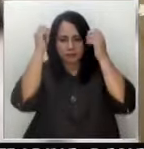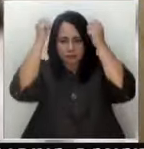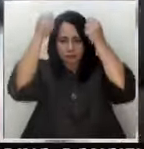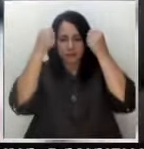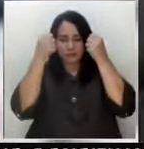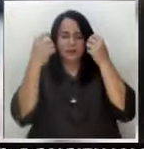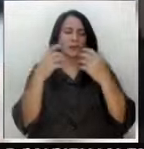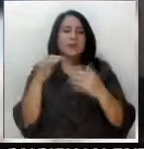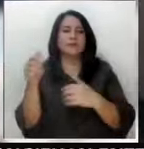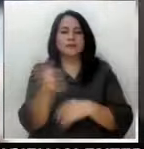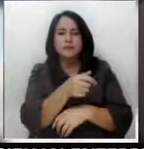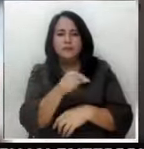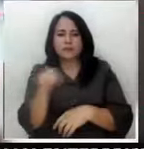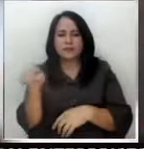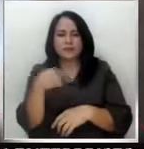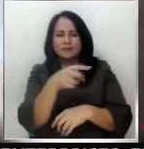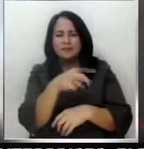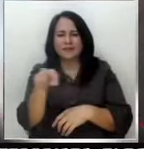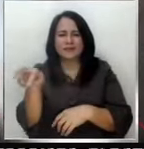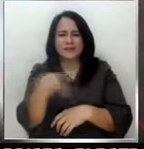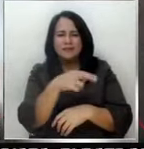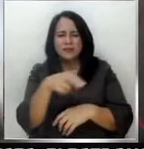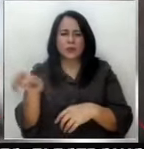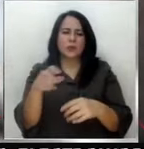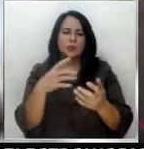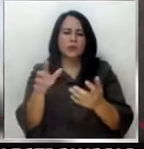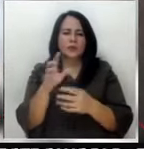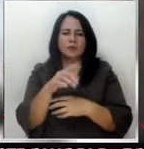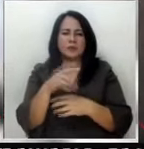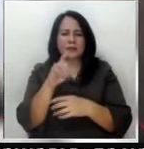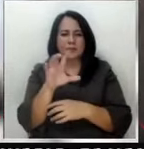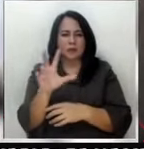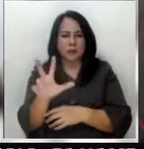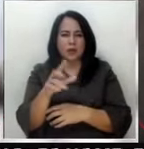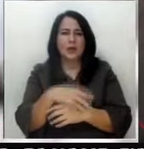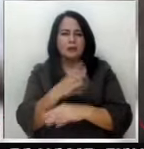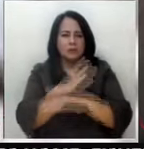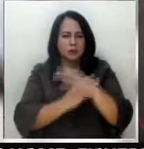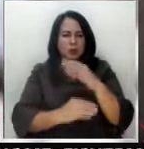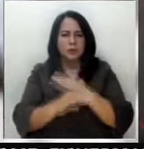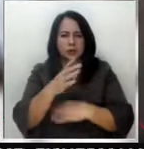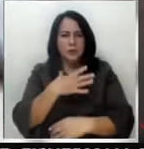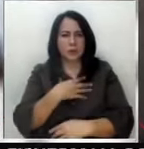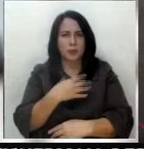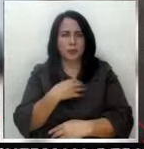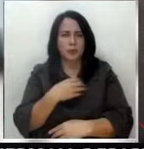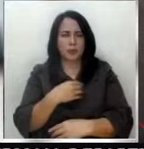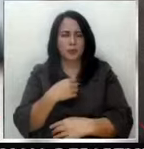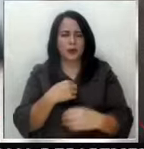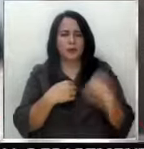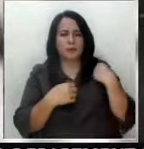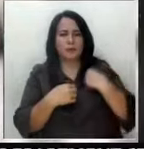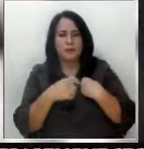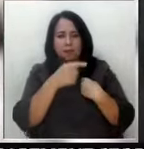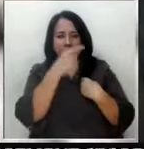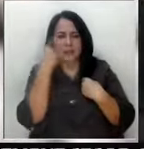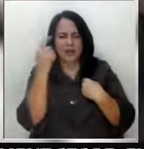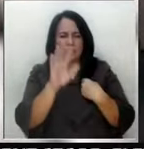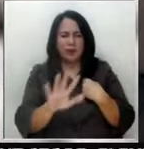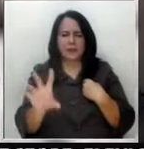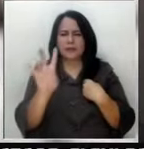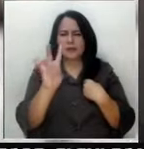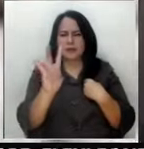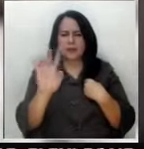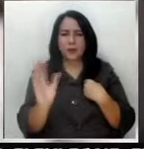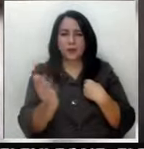3. Gayun din ang kinita niyang nakaputing long sleeves na may bitbit na itim na bag pasado alas 7 ng umaga. Bitbit pa